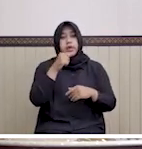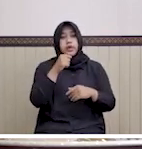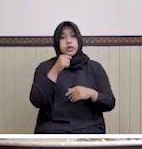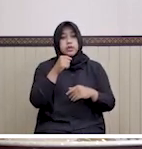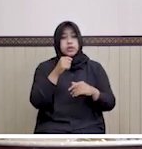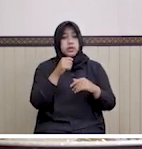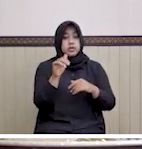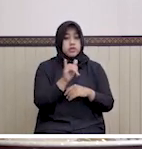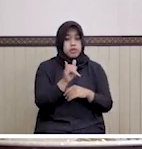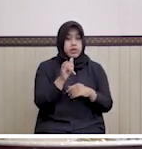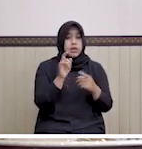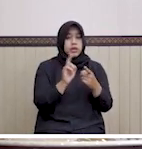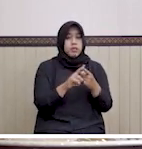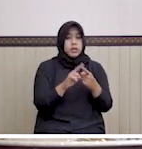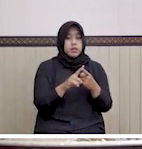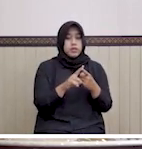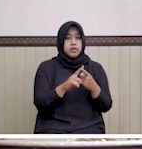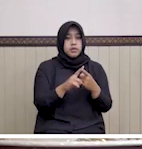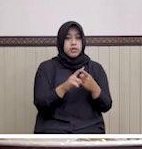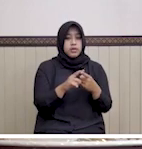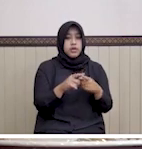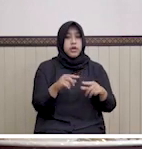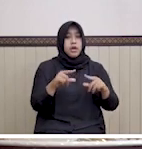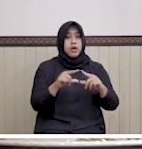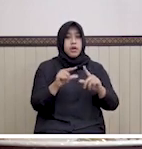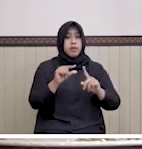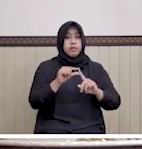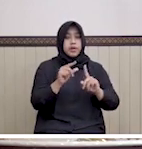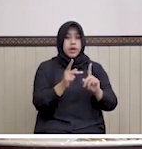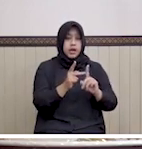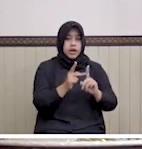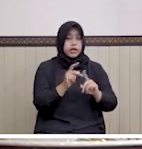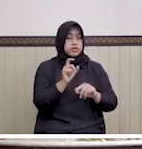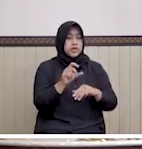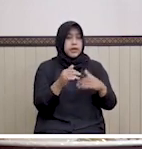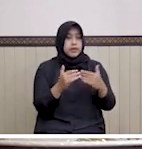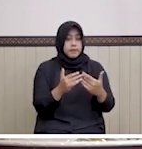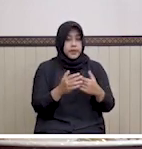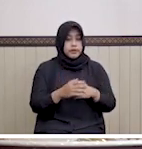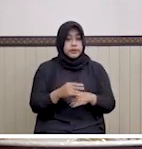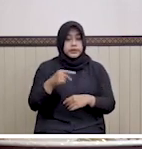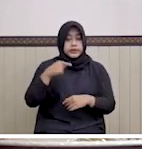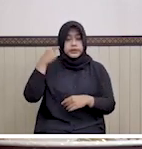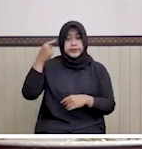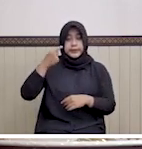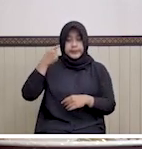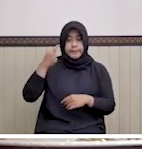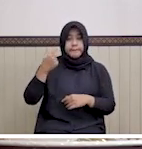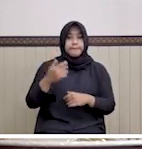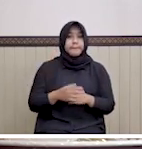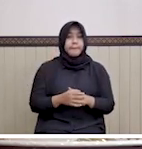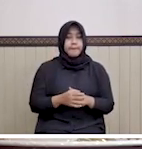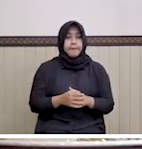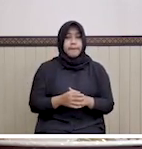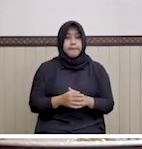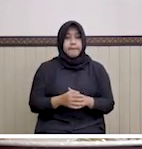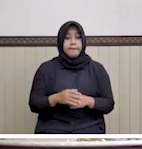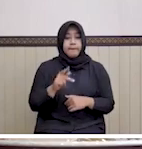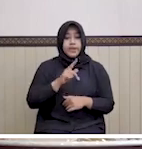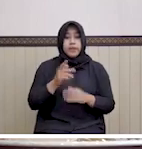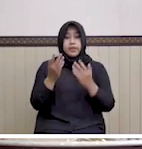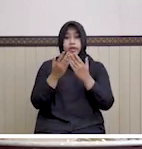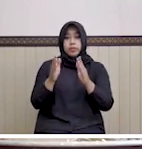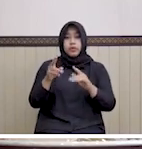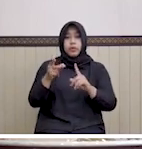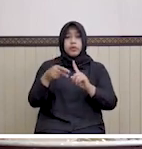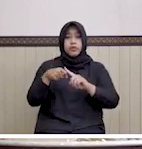dengan temen-temen rekan-rekan aparat penegak hukum ini dengan cara apa kita sering kok moral apa dan kami sangat terbuka Rifani